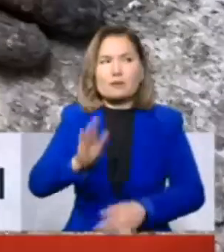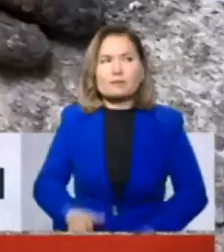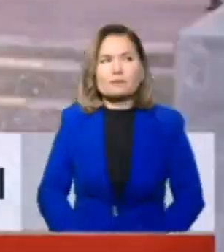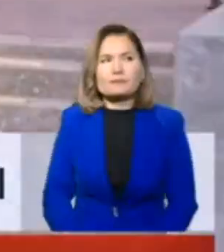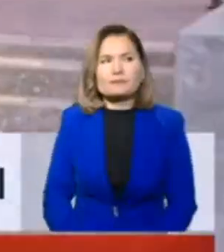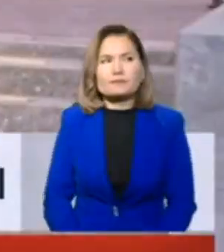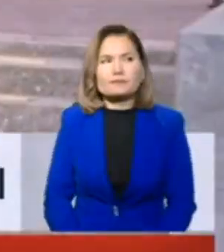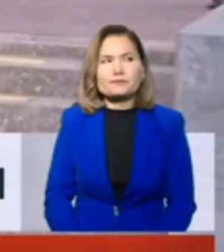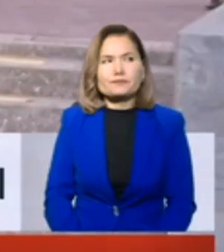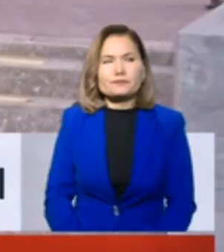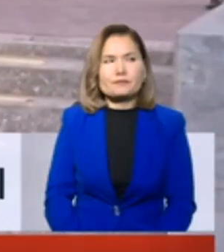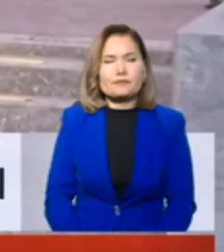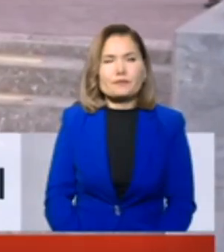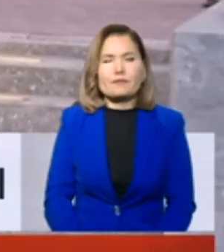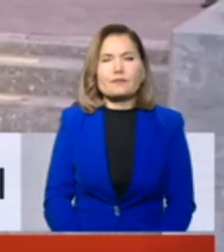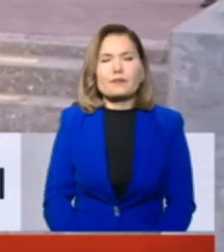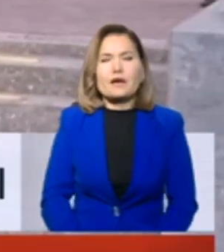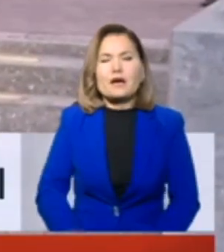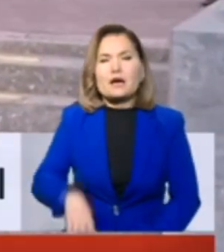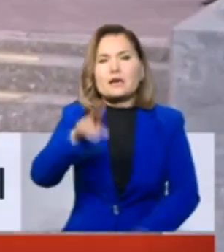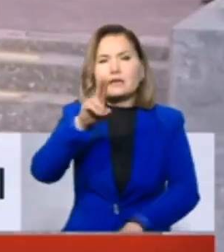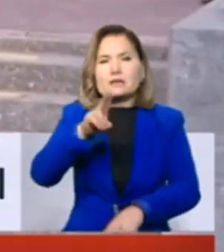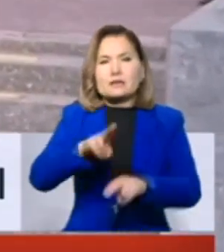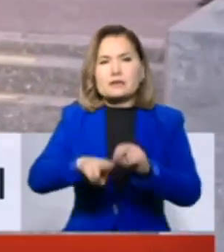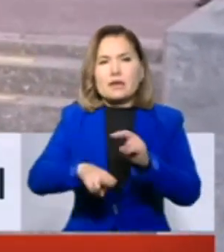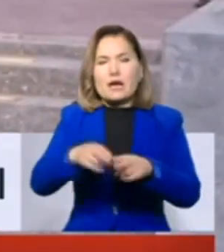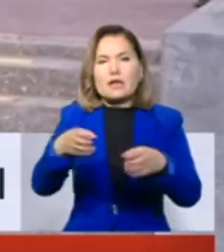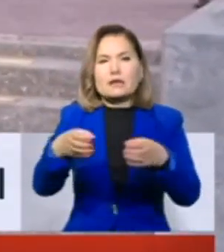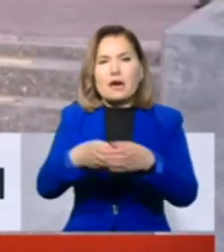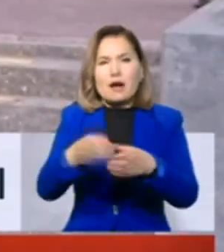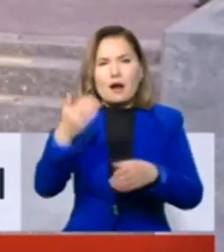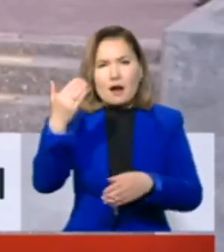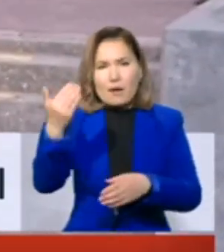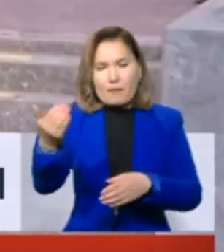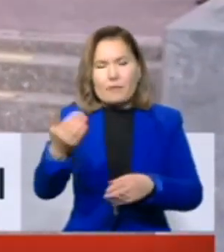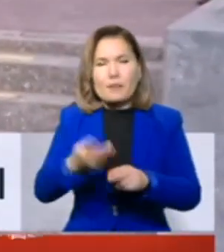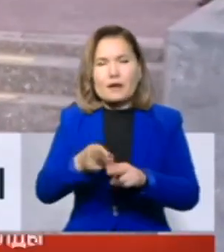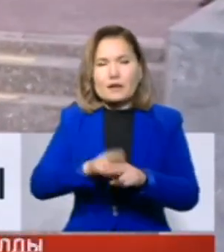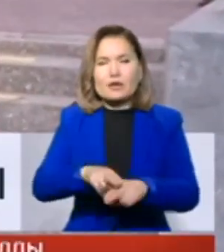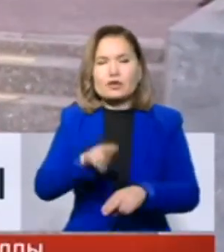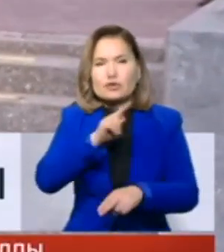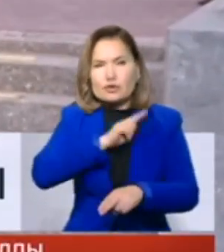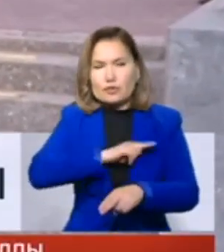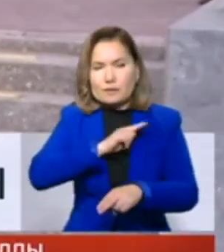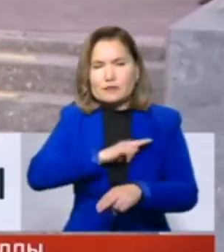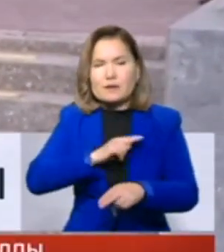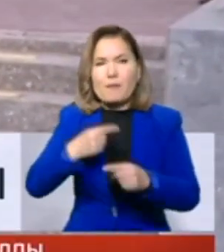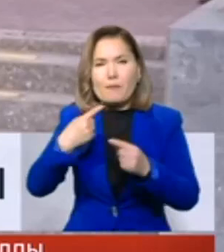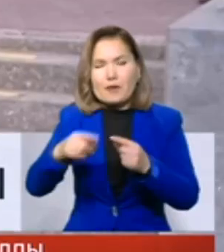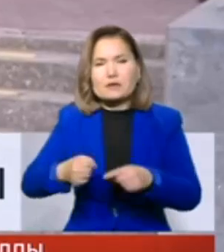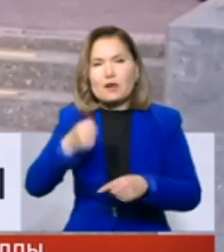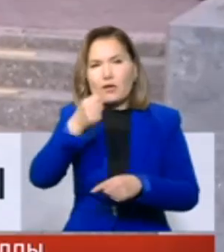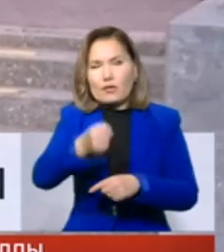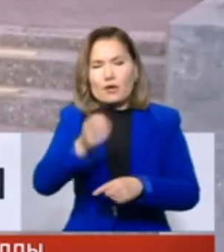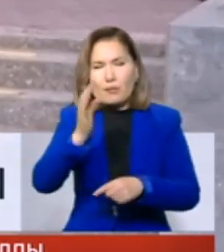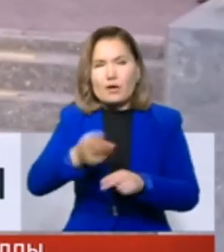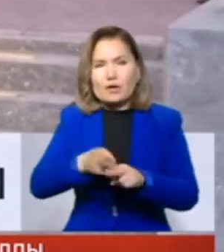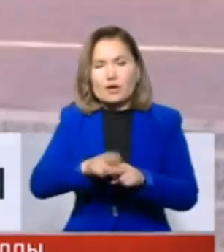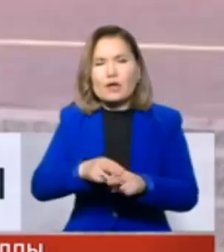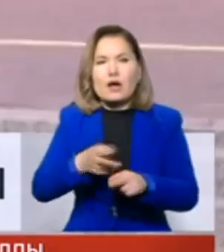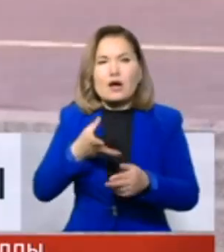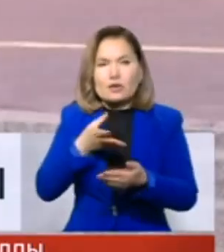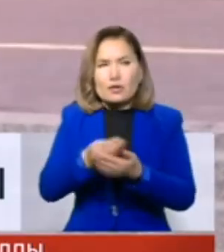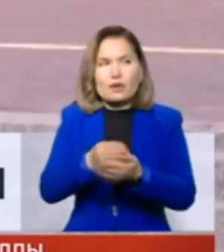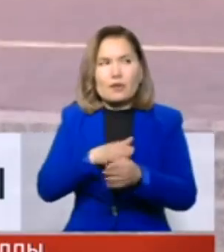жалғастырмақ. Жаңа мердігер ешқандай қаржы берілген жоқ. Ол өз мердігер өз қаржы есебіне жасап беріп отыр. Толық аяқтағаннан кейін біз төлеп беретін